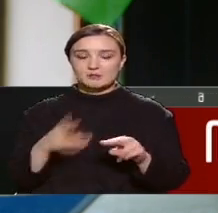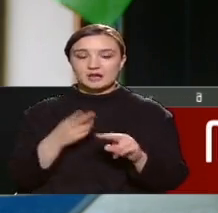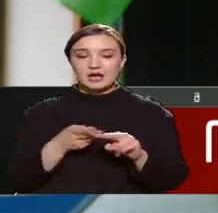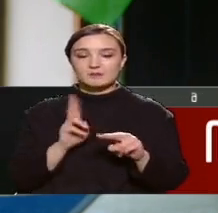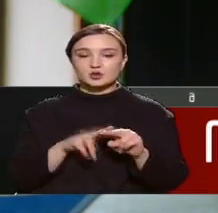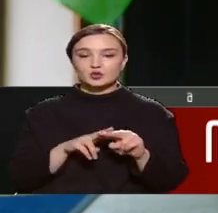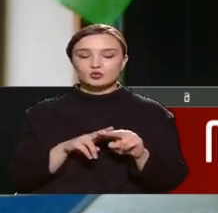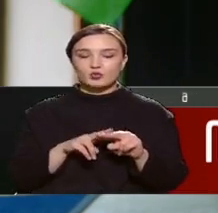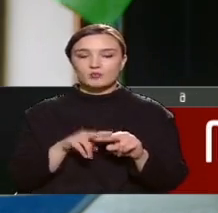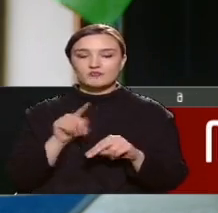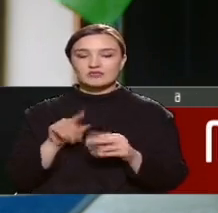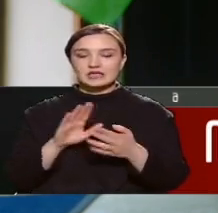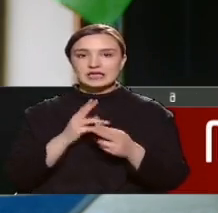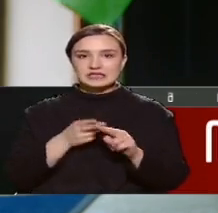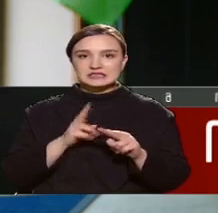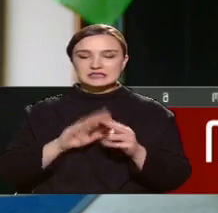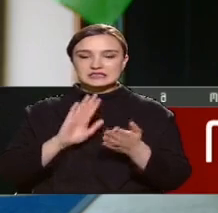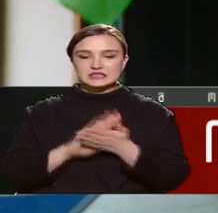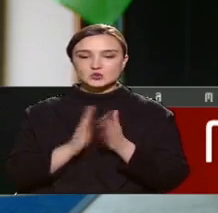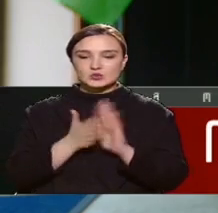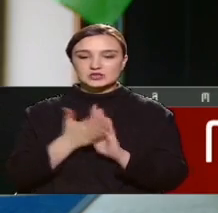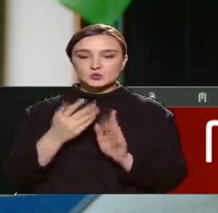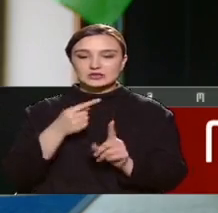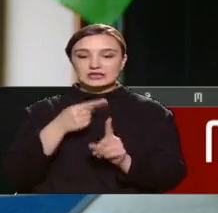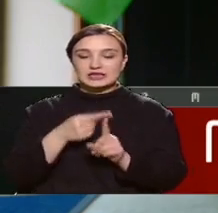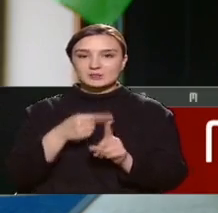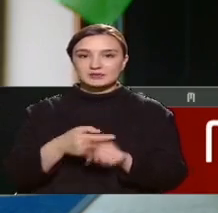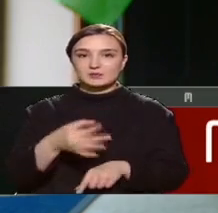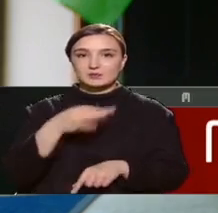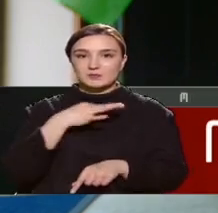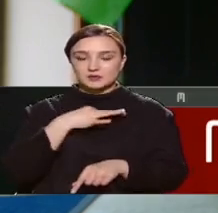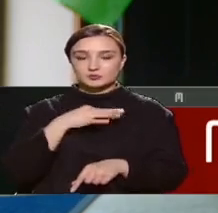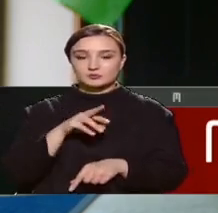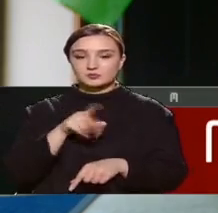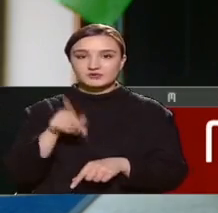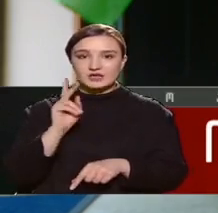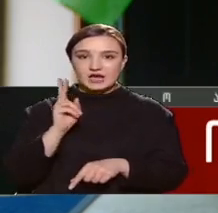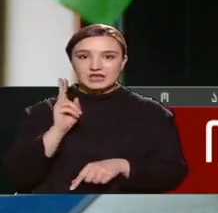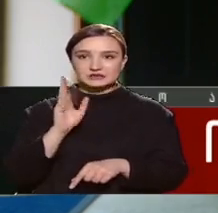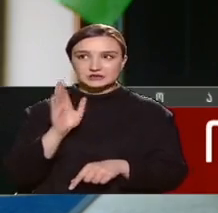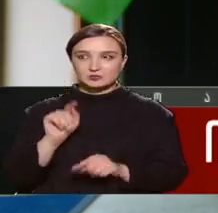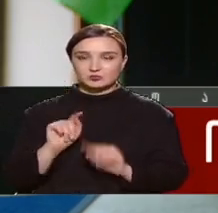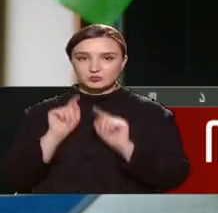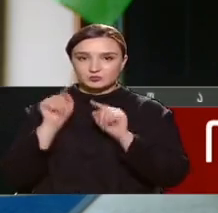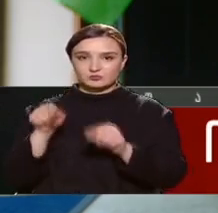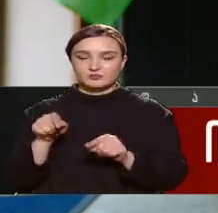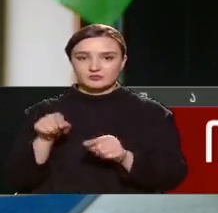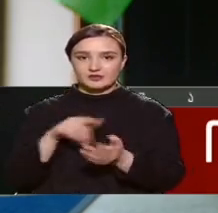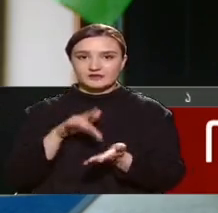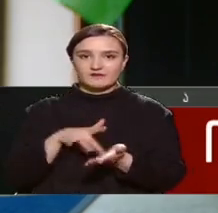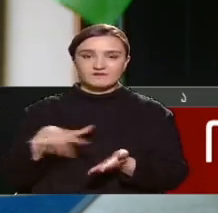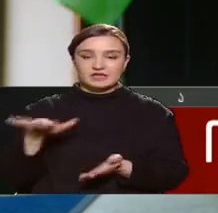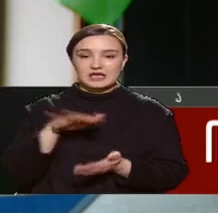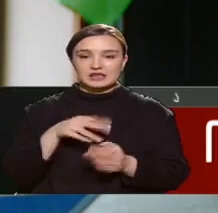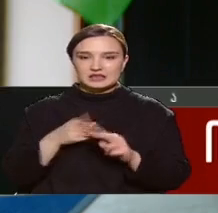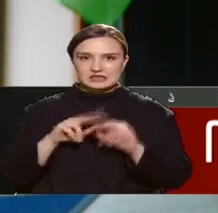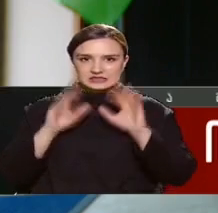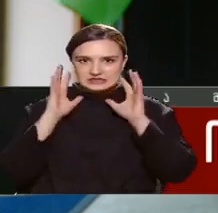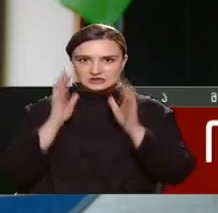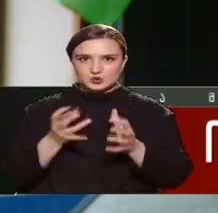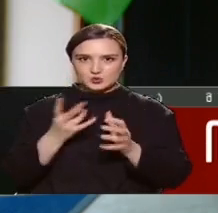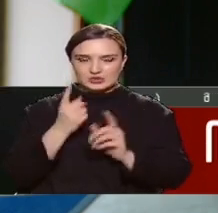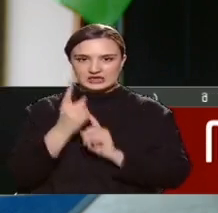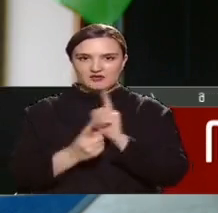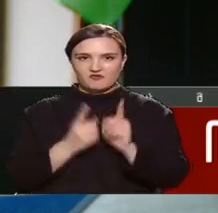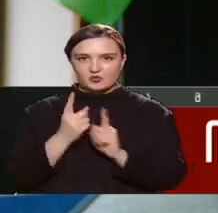თავისთავად აი ეს სიტუაცია, თუ დადებით პასუხს მივიღებ და ჩვენ მართლა გავხდებით კანდიდატი ქვეყანა, ეს ნიშნავს, რომ ჩვენ სერიოზულად უნდა მივიღოთ კეთ